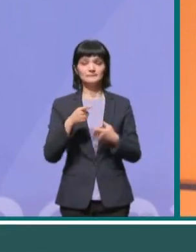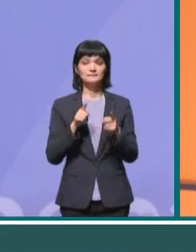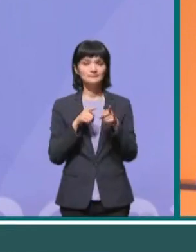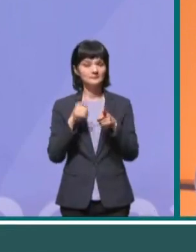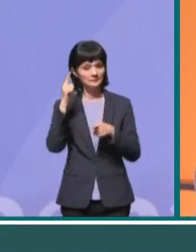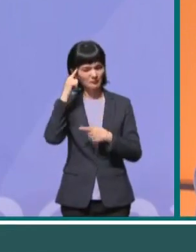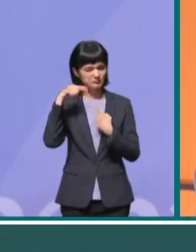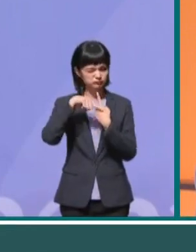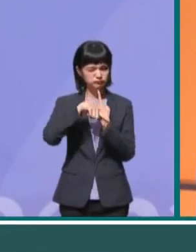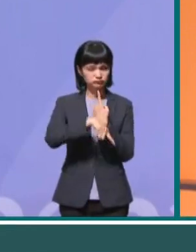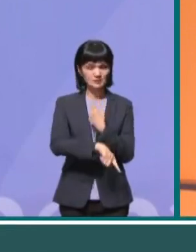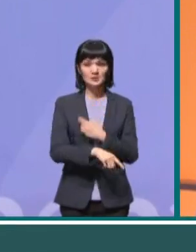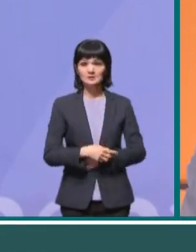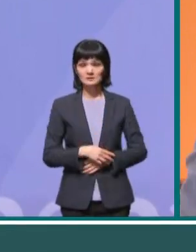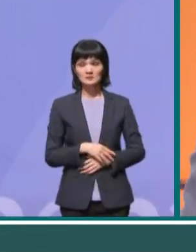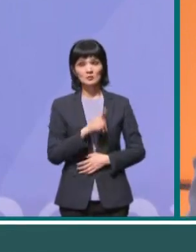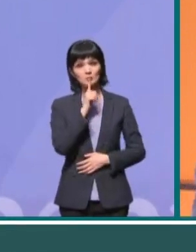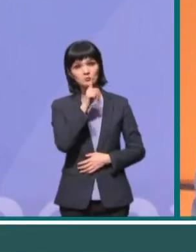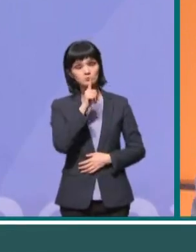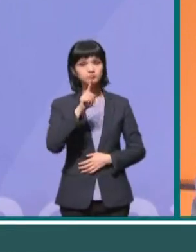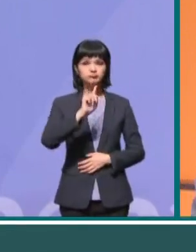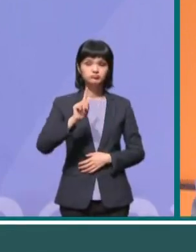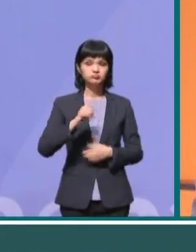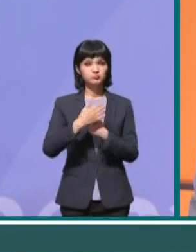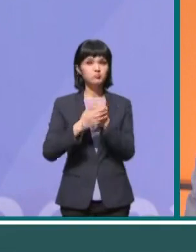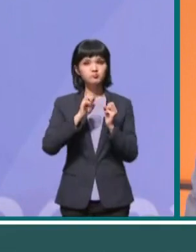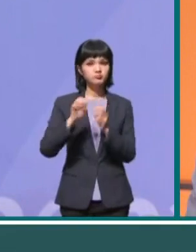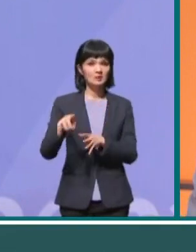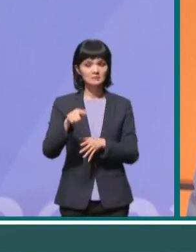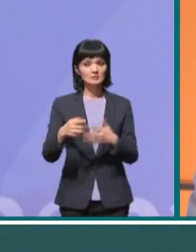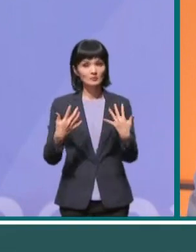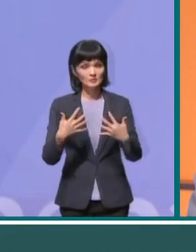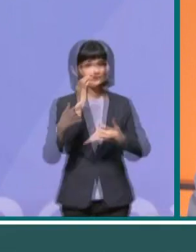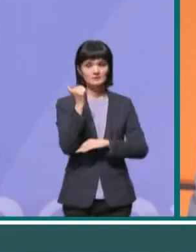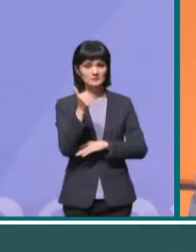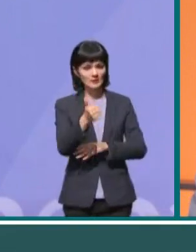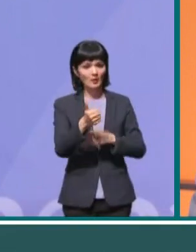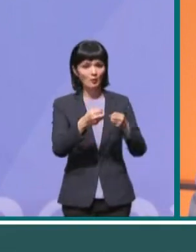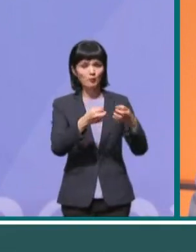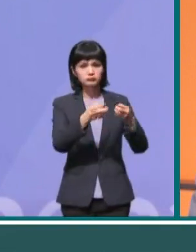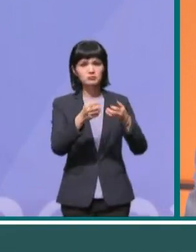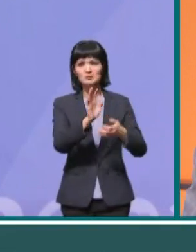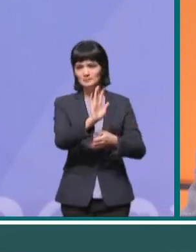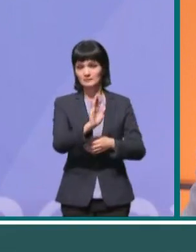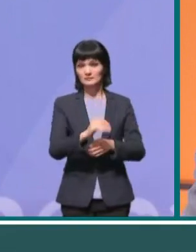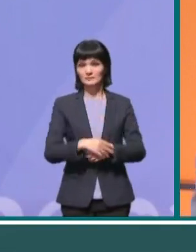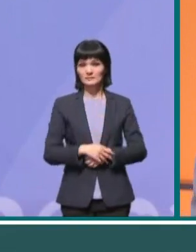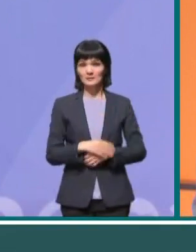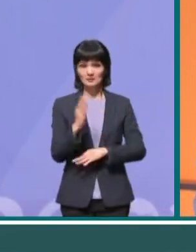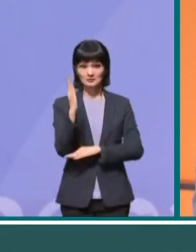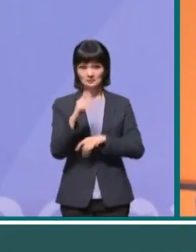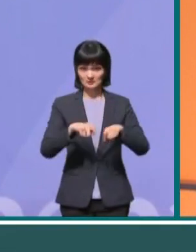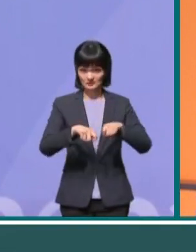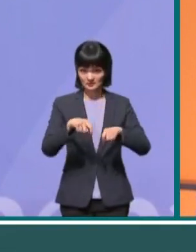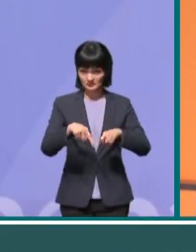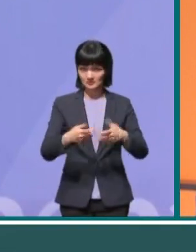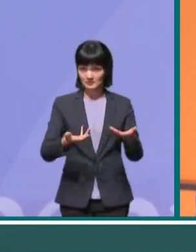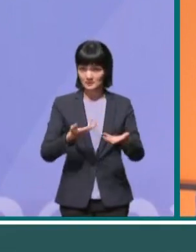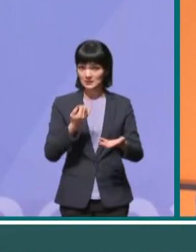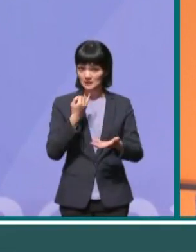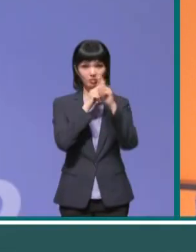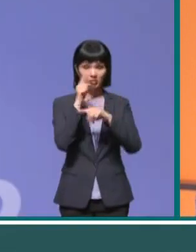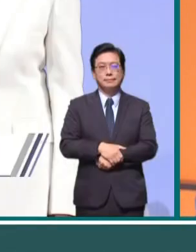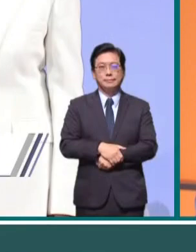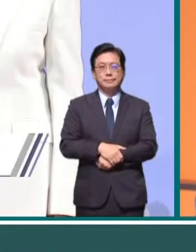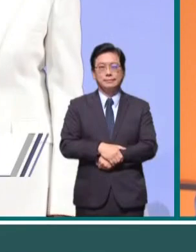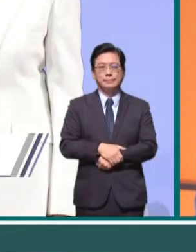骨，是戏骨啊。那他一直说，我因为我是戏骨律师嘛，所以我是戏骨律师，我很多经验干嘛可以帮台北变好。大家就觉得奇怪，